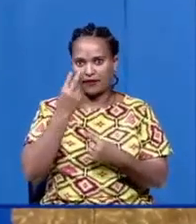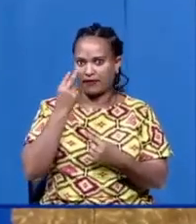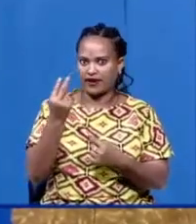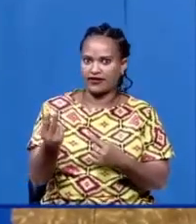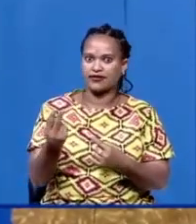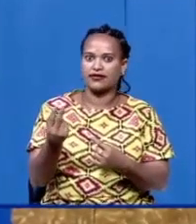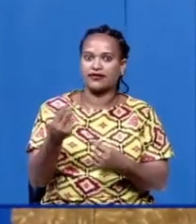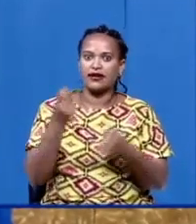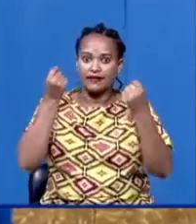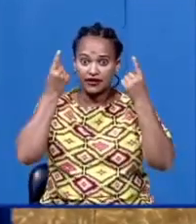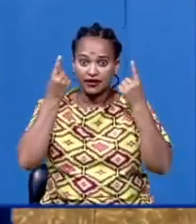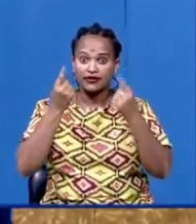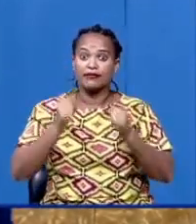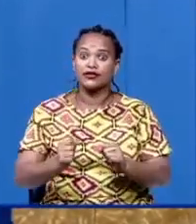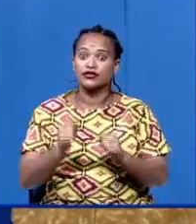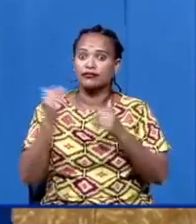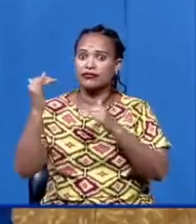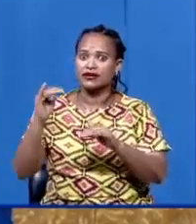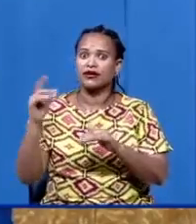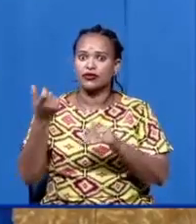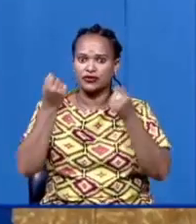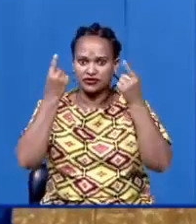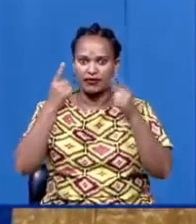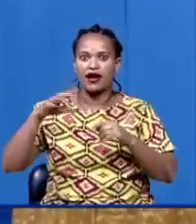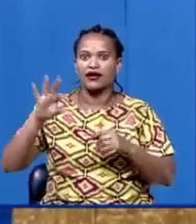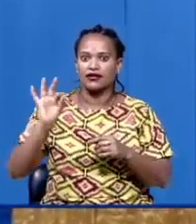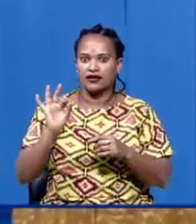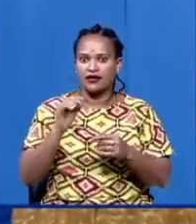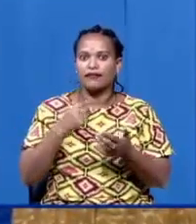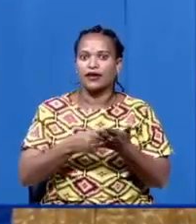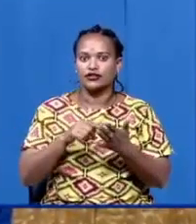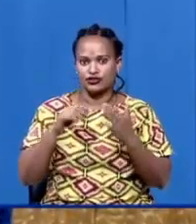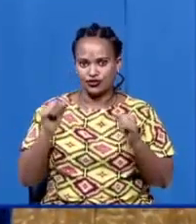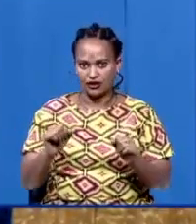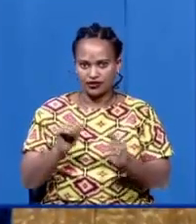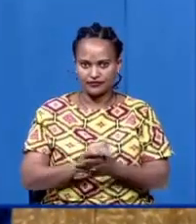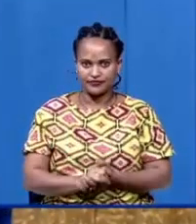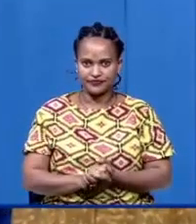ለማየት እና ለመረዳት የሚያስችል መጠነኛም ቢሆን ግንዛቤ አግኝተናል ብሎ ማለት ይቻላል